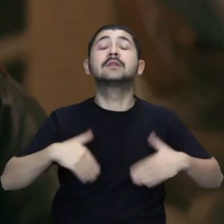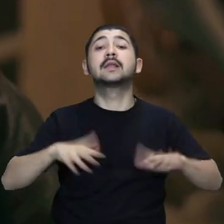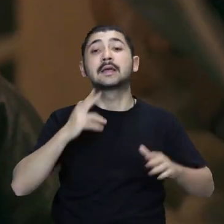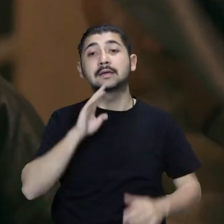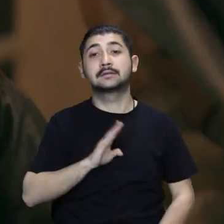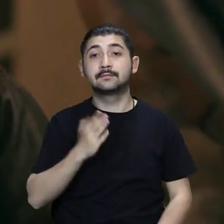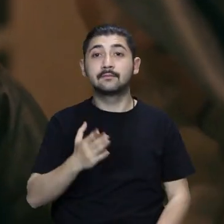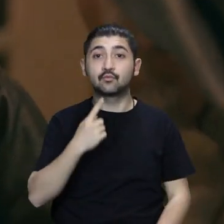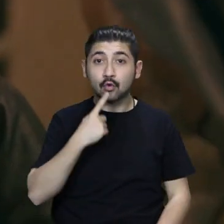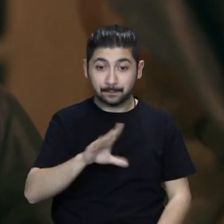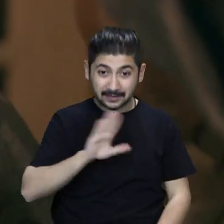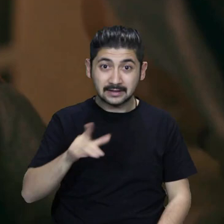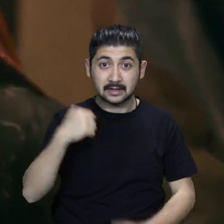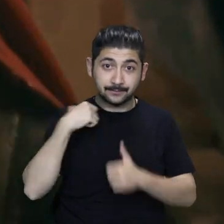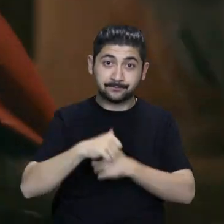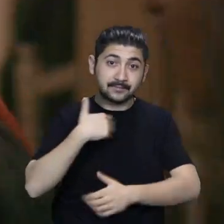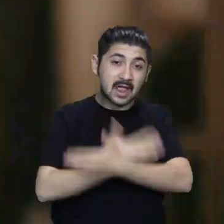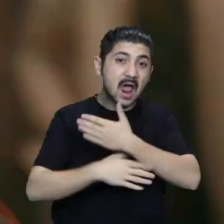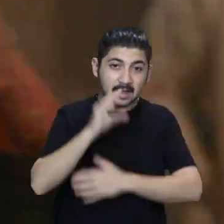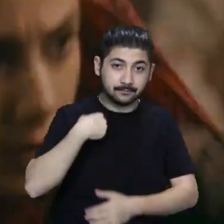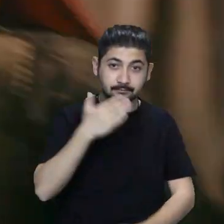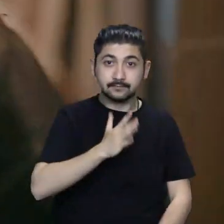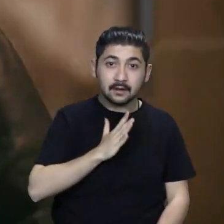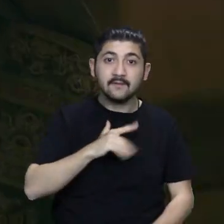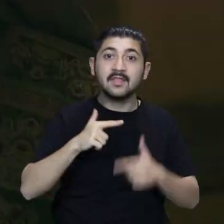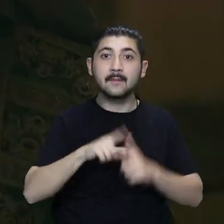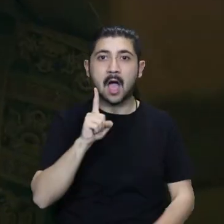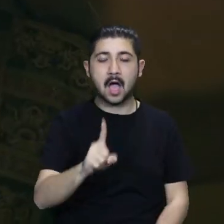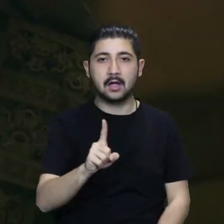kızım. Söyleyeceğim bittiyse tekrar yaralının yanına döneceğim. Fatma!